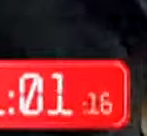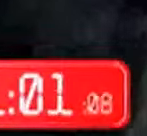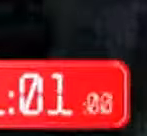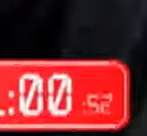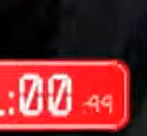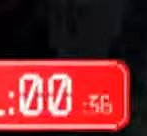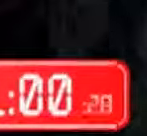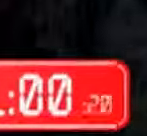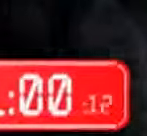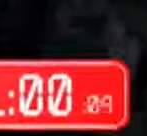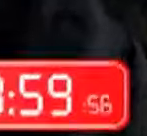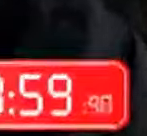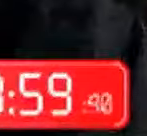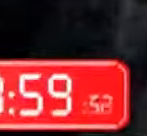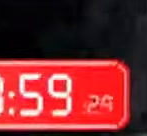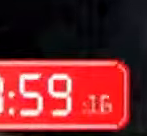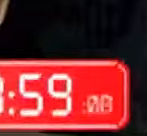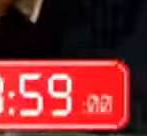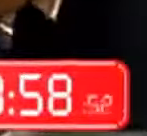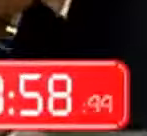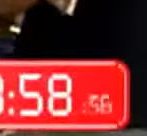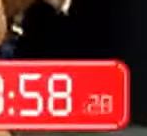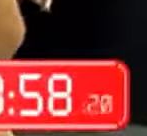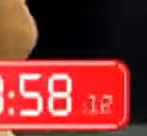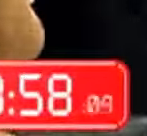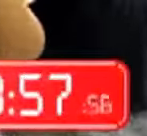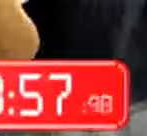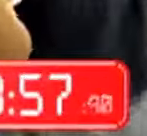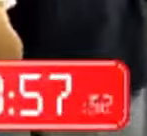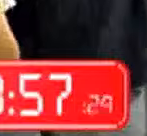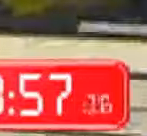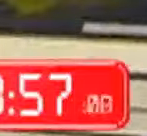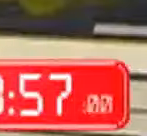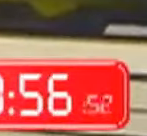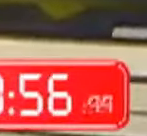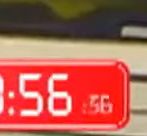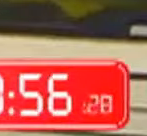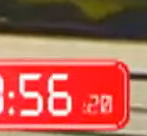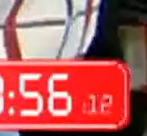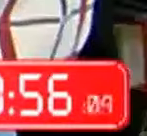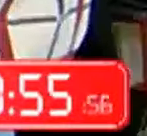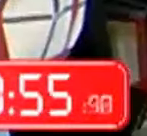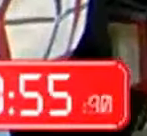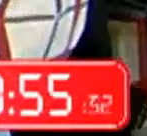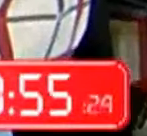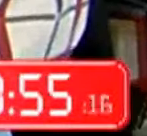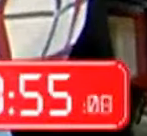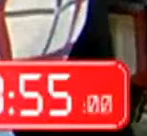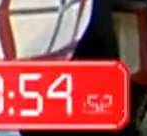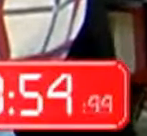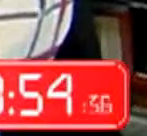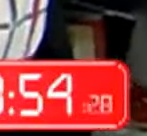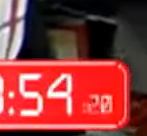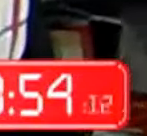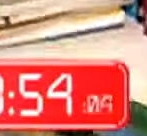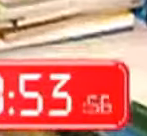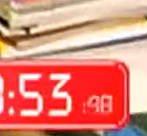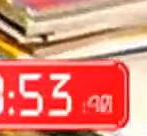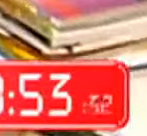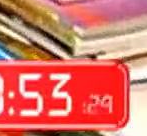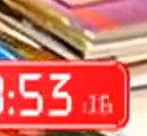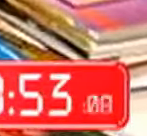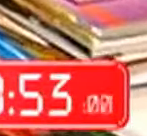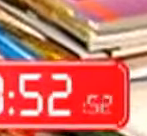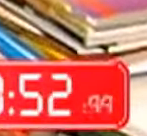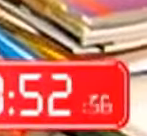sa mga publisher at syempre pati sa mga manunulat. Marami pa rin ang may interes na magbasa at nais bumili ng